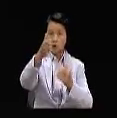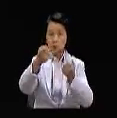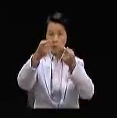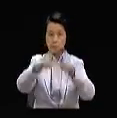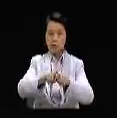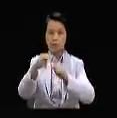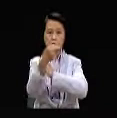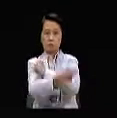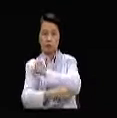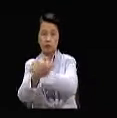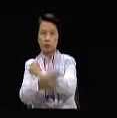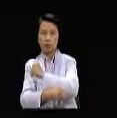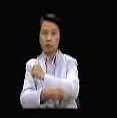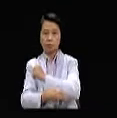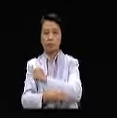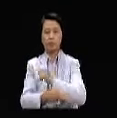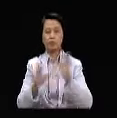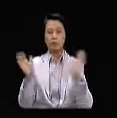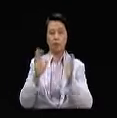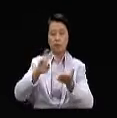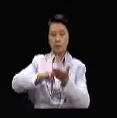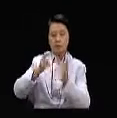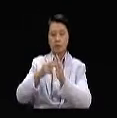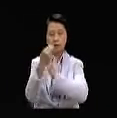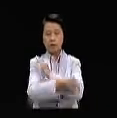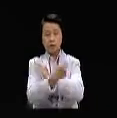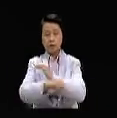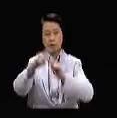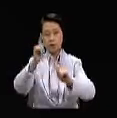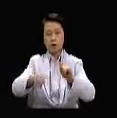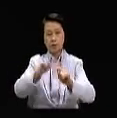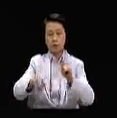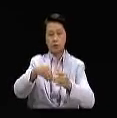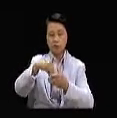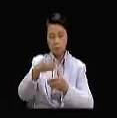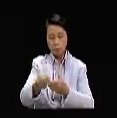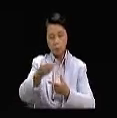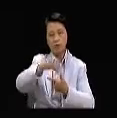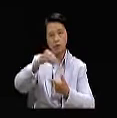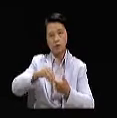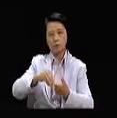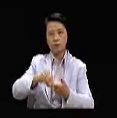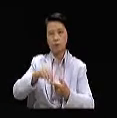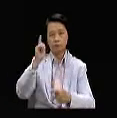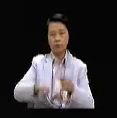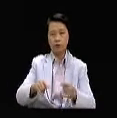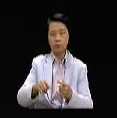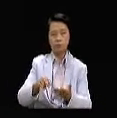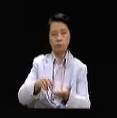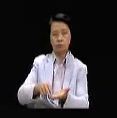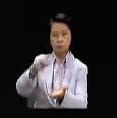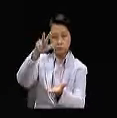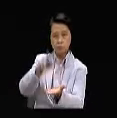peringkat negeri-negeri bukan bermakna negeri itu tidak boleh mengeluarkan ataupun akar ketiga Z